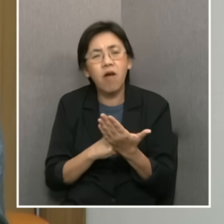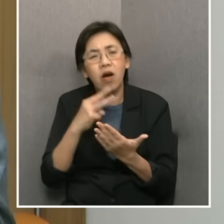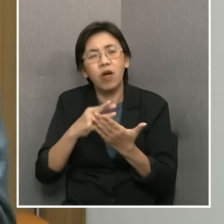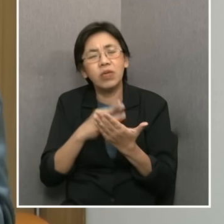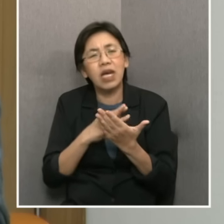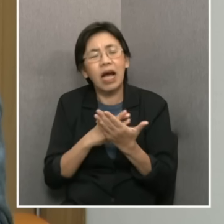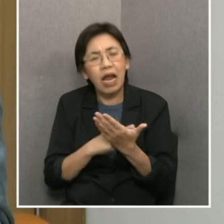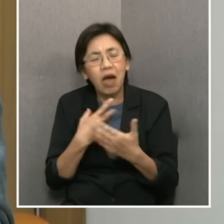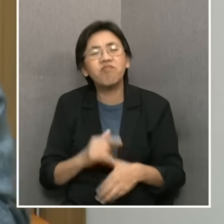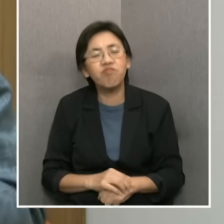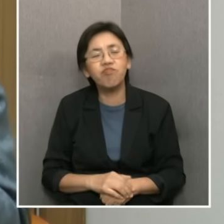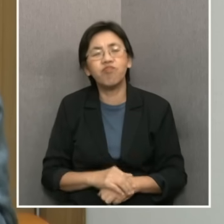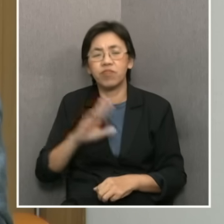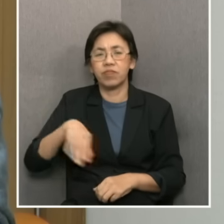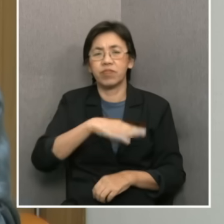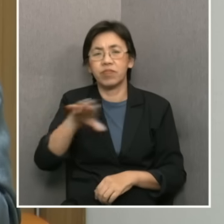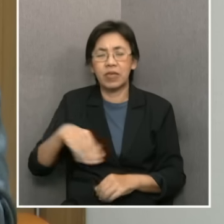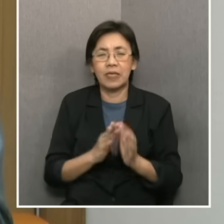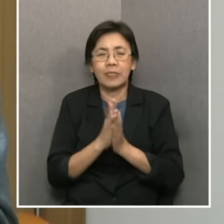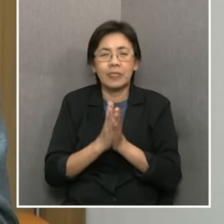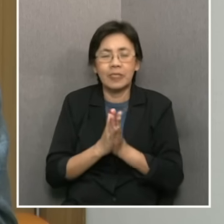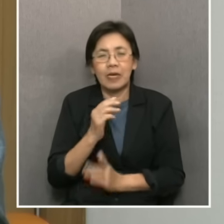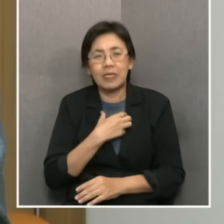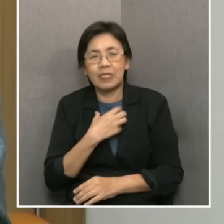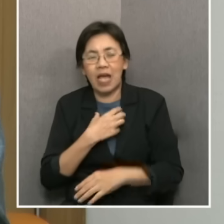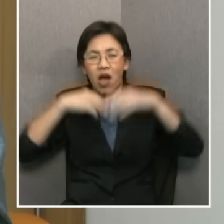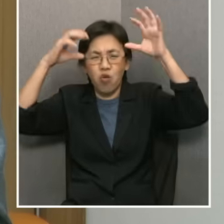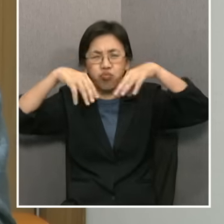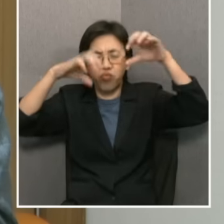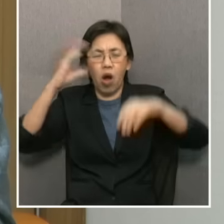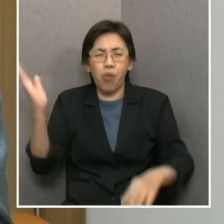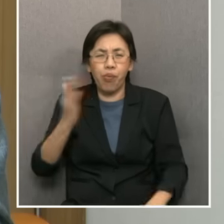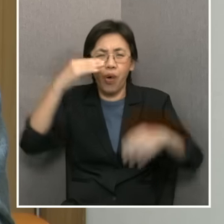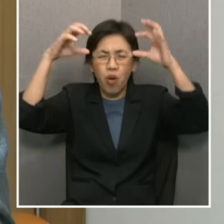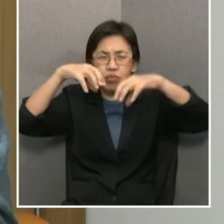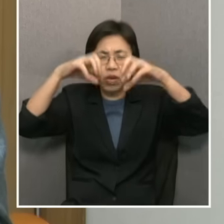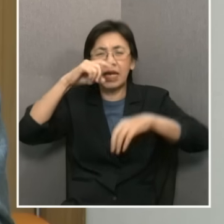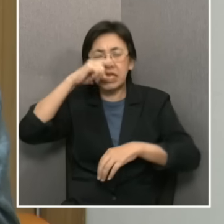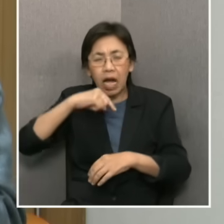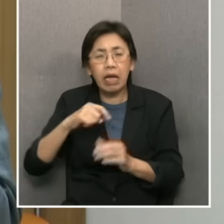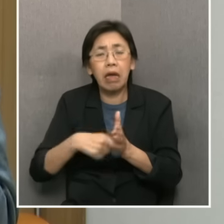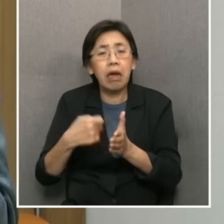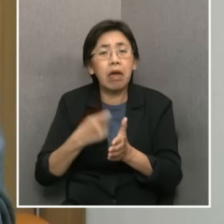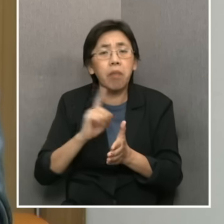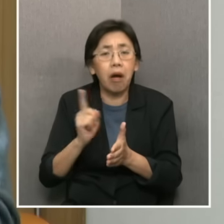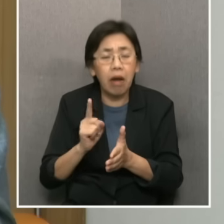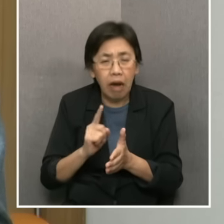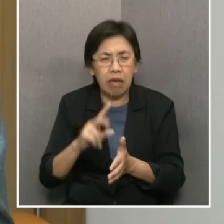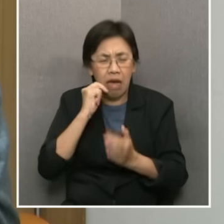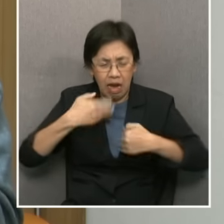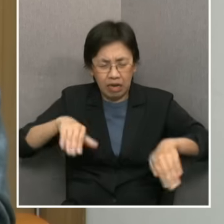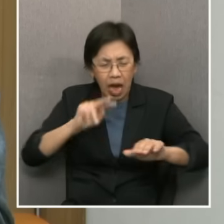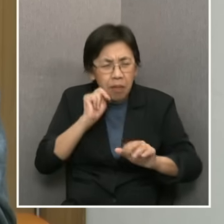ครับว่าพวกเราเองนั้นก็ต่างมีความหวังและต้องการให้มีพายุนั้นเข้ามาที่เมืองไทยก็เพราะว่าจะเป็นการเพิ่มปริม